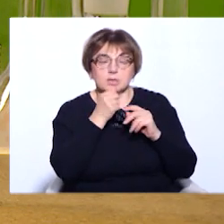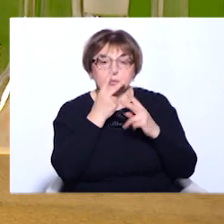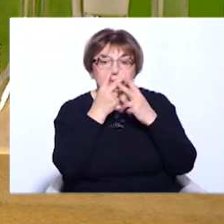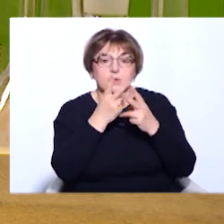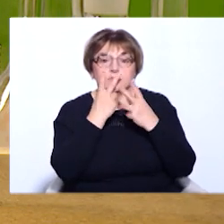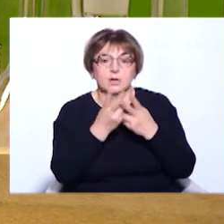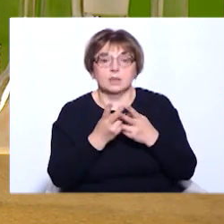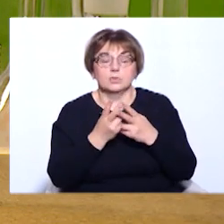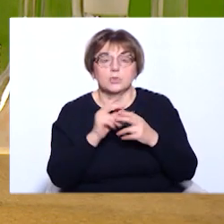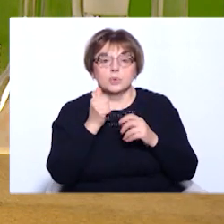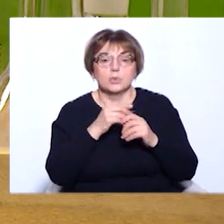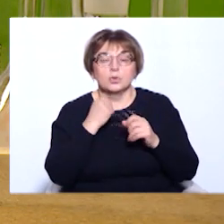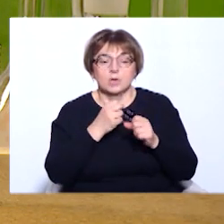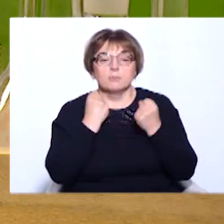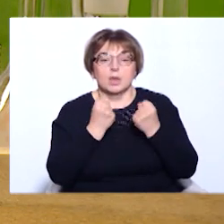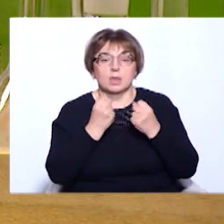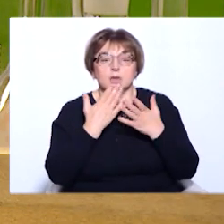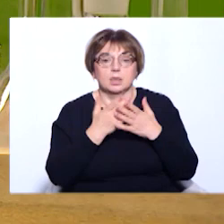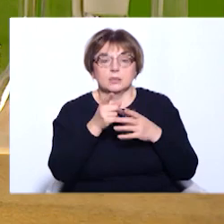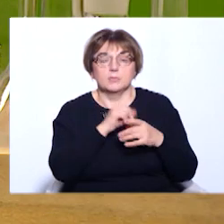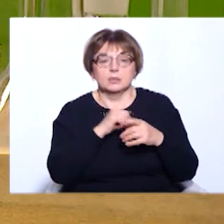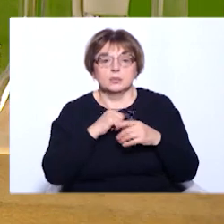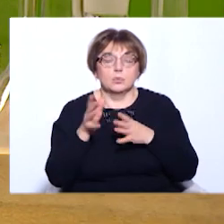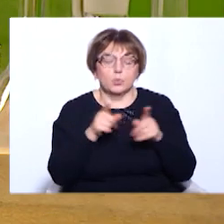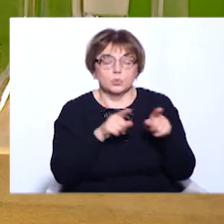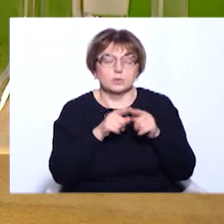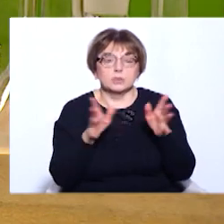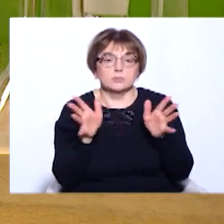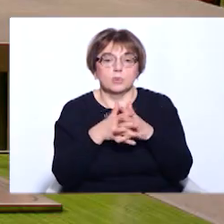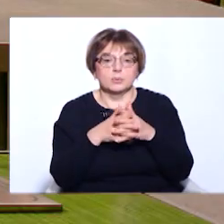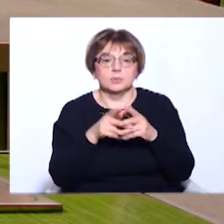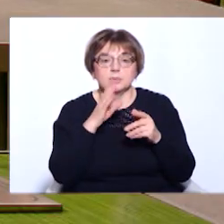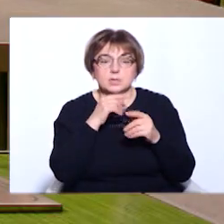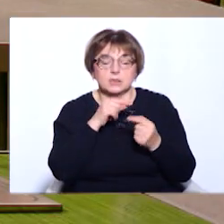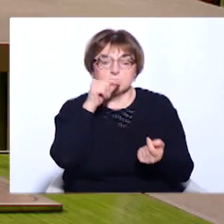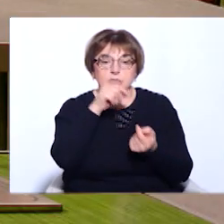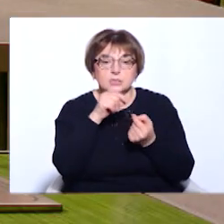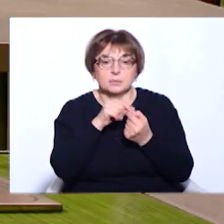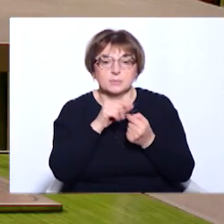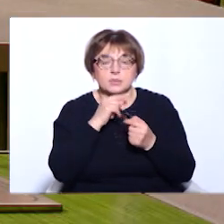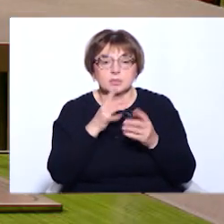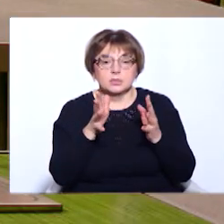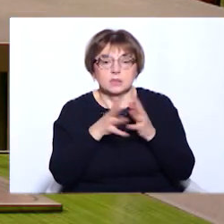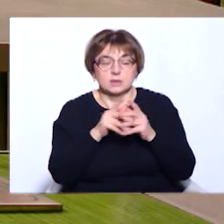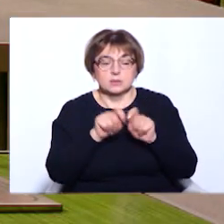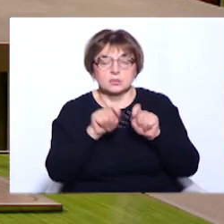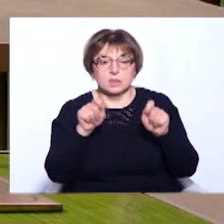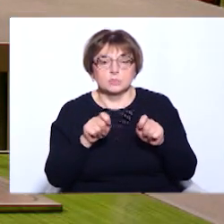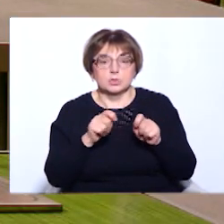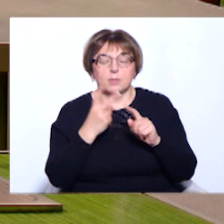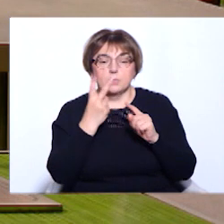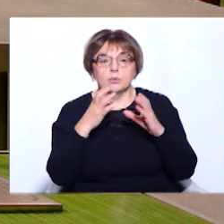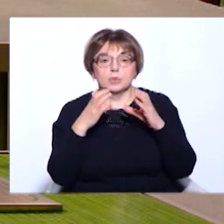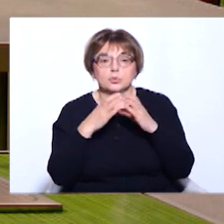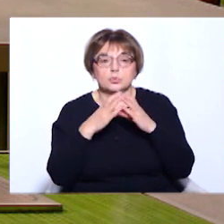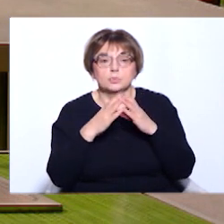ექსპერიმენტული სახით ვნახავთ, როგორი მყისიერია მათი ურთიერთქმედება, მაგალითად, წყალთან შესაბამისი ნაერთის წარმოქმნით. მეორე